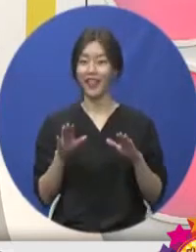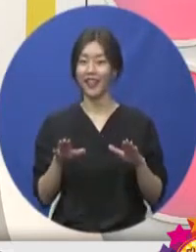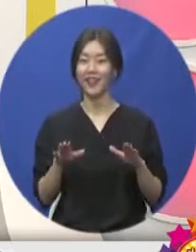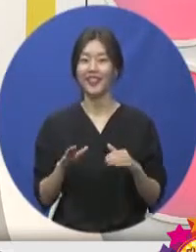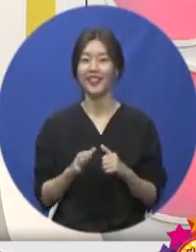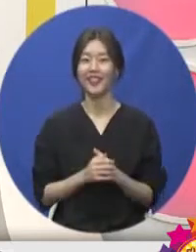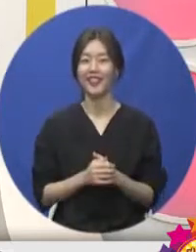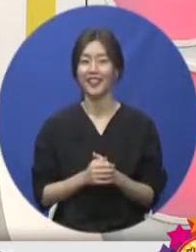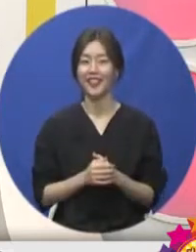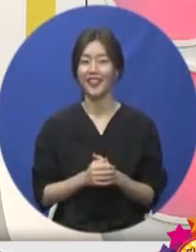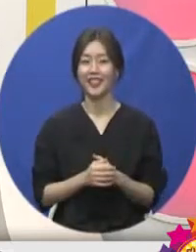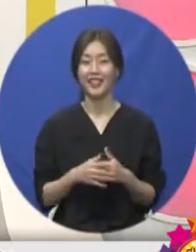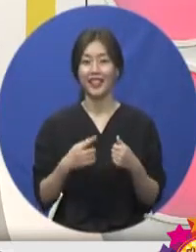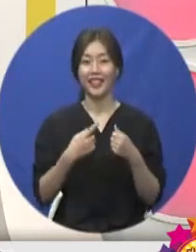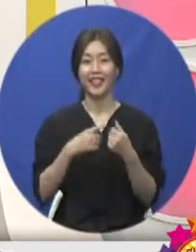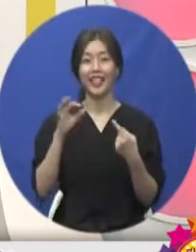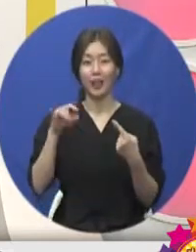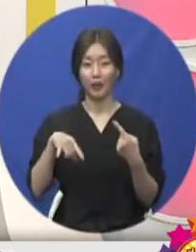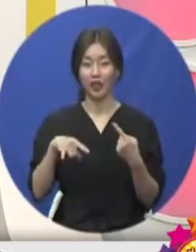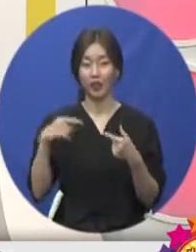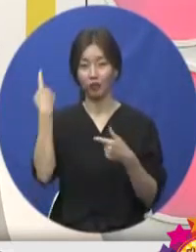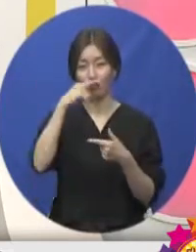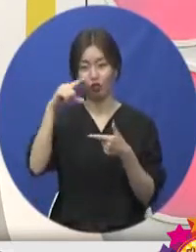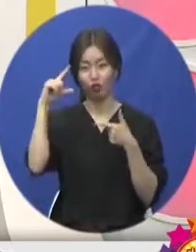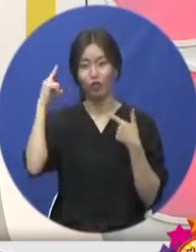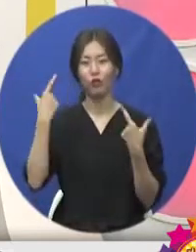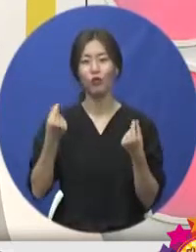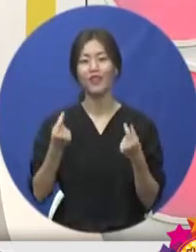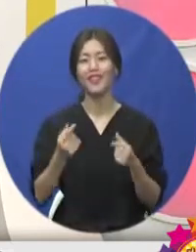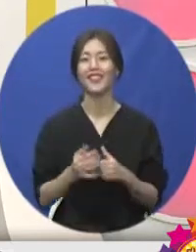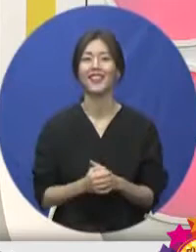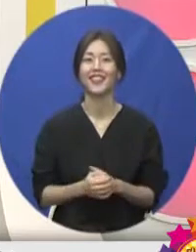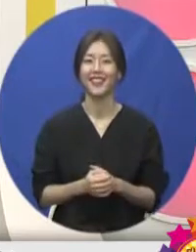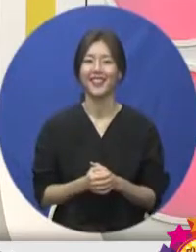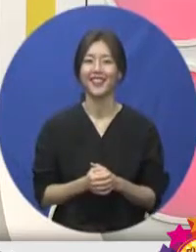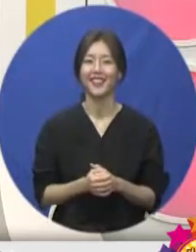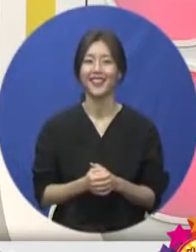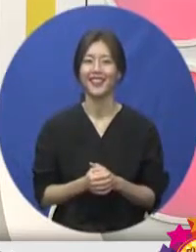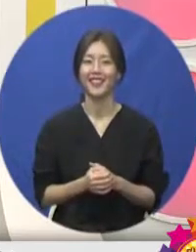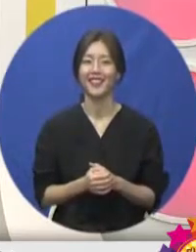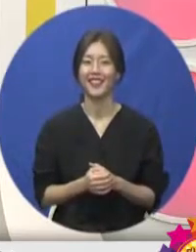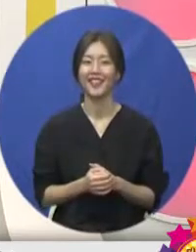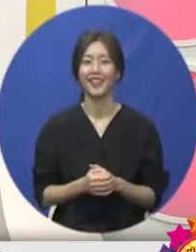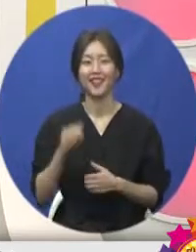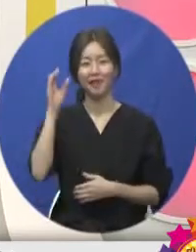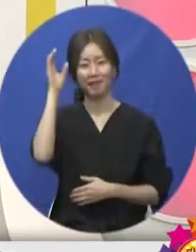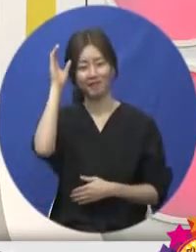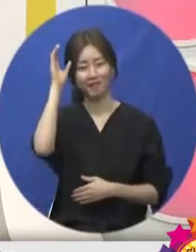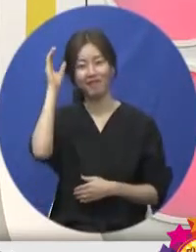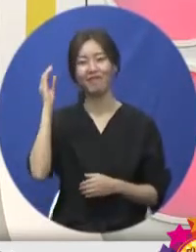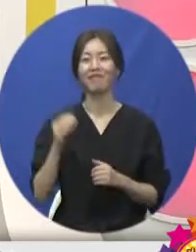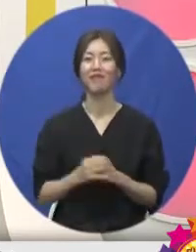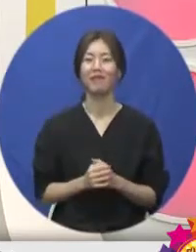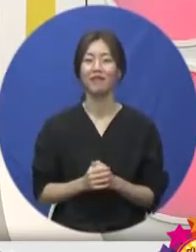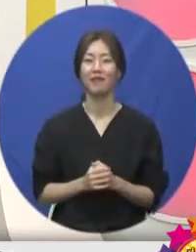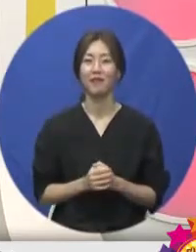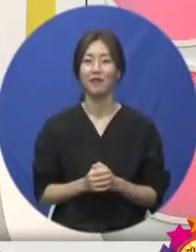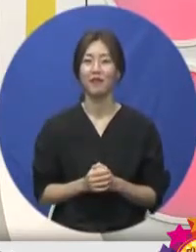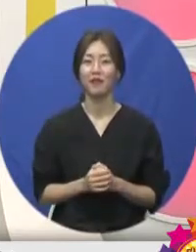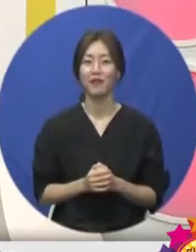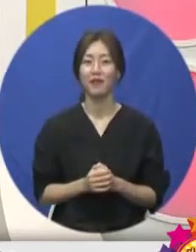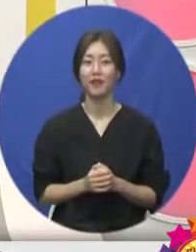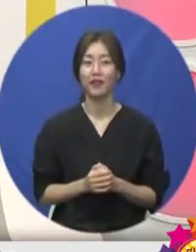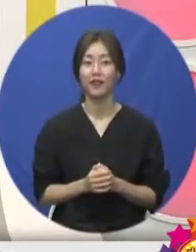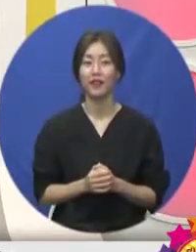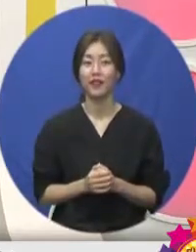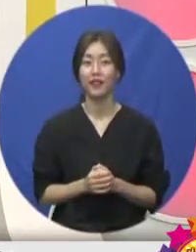예, 예. 장엄하는 신분이 주인공이 되지 않을까요? 그렇습니다. 오, 예. 기대가 됩니다. 그렇습니다. 어떤 분이니까 예. 예.